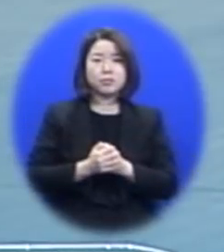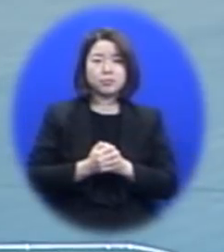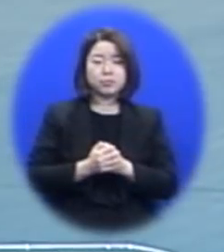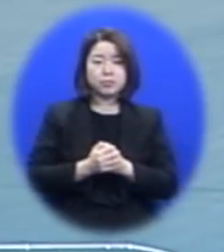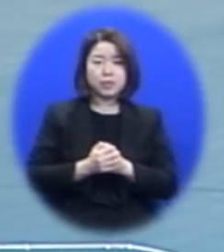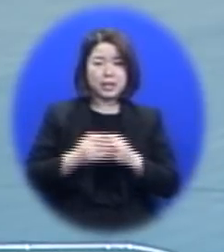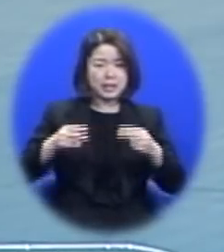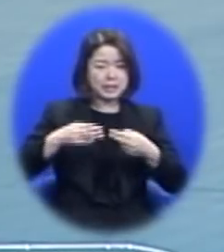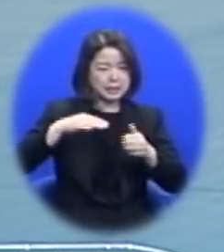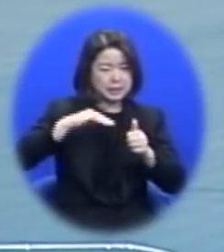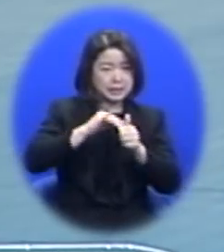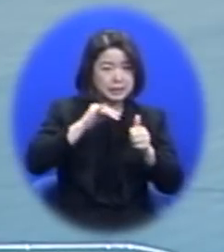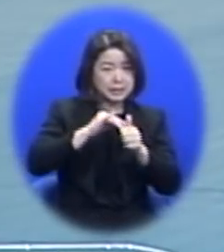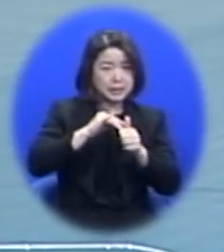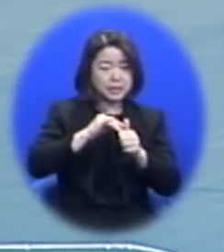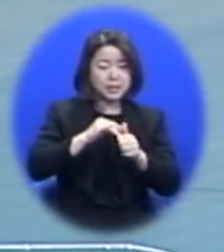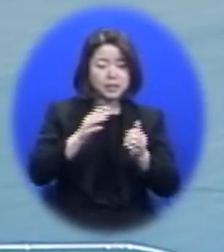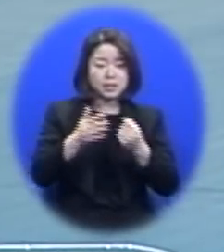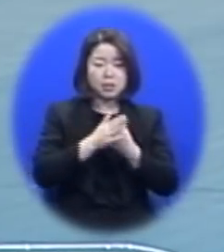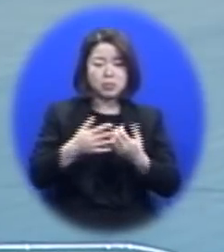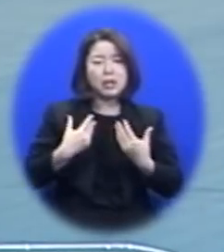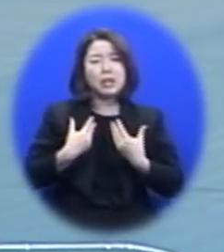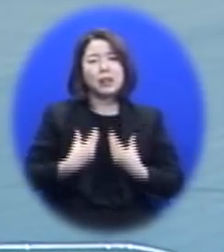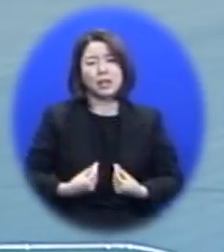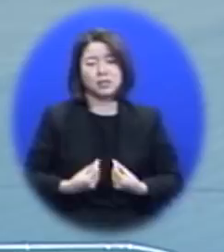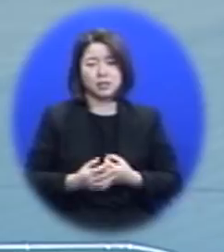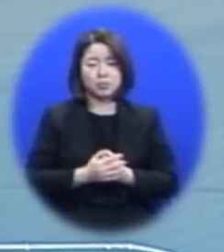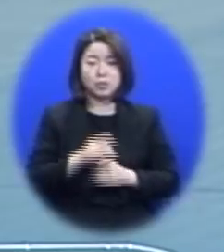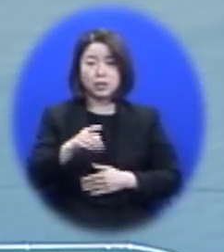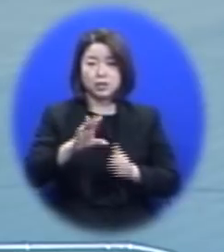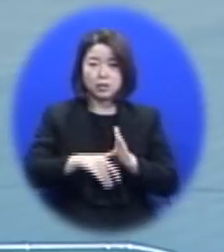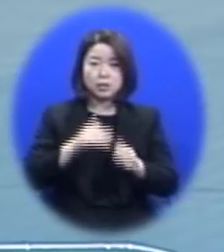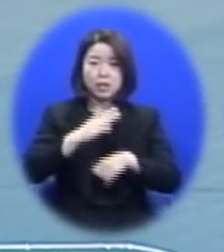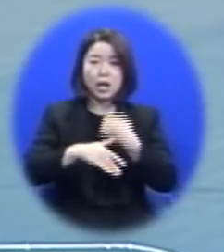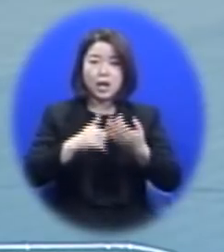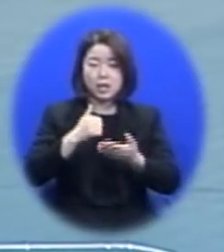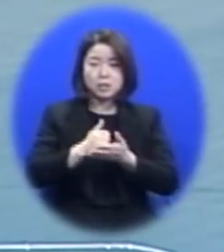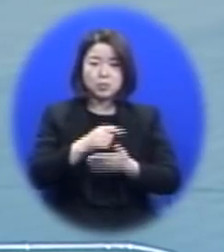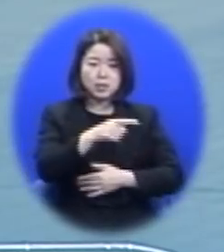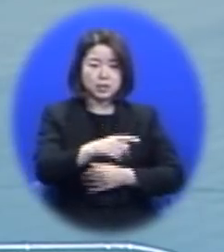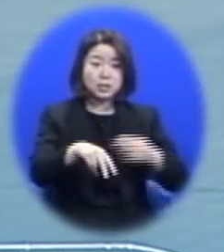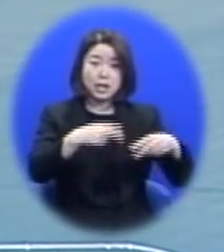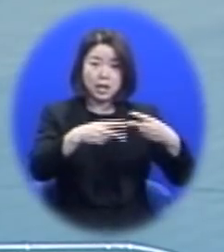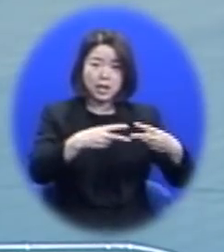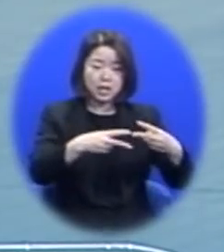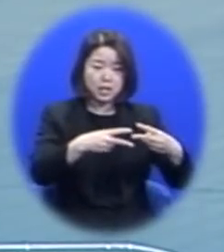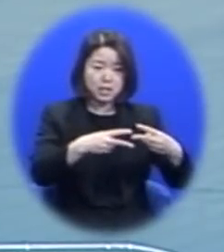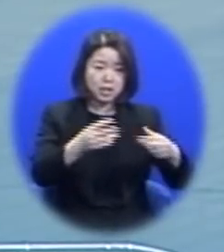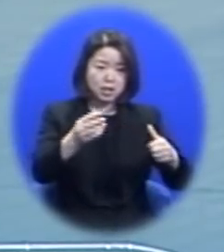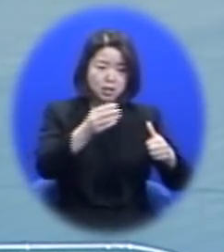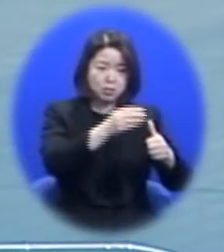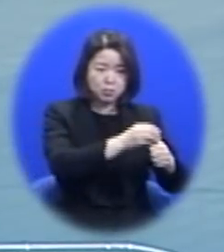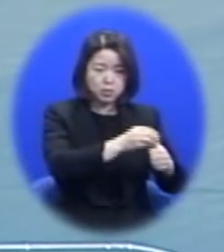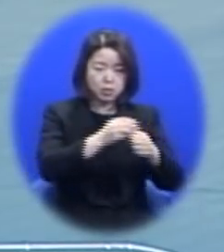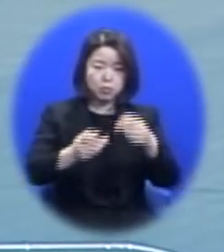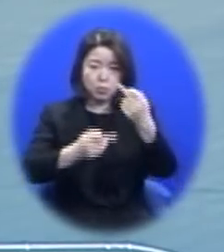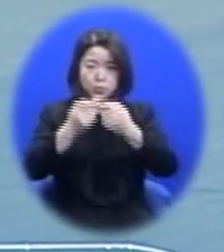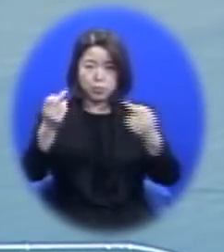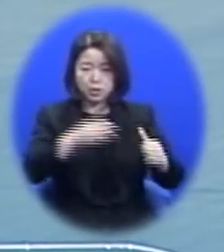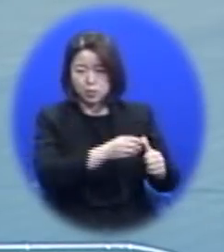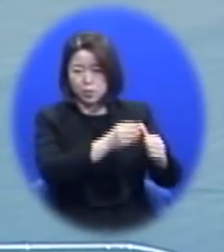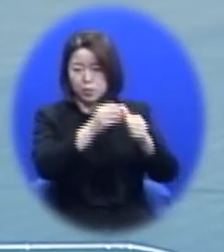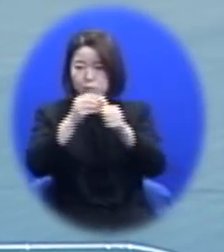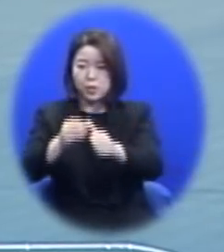이세벨 때문에 낙심을 했습니다. 그때 하나님이 그 엘리야를 붙잡고 산으로 데려갑니다. 산